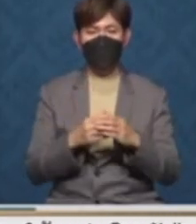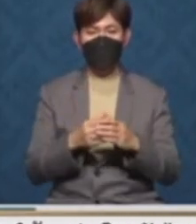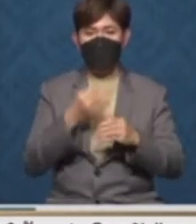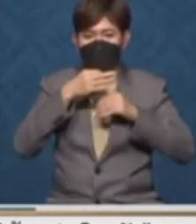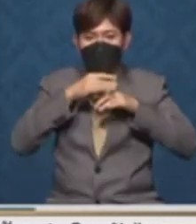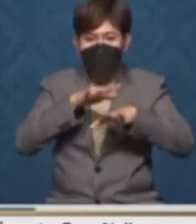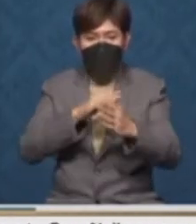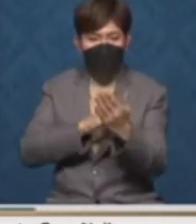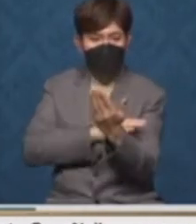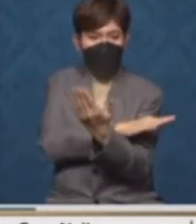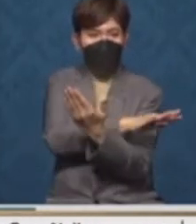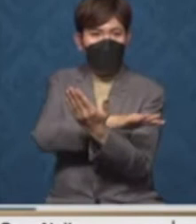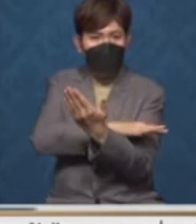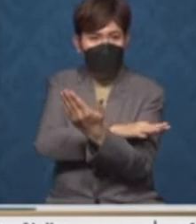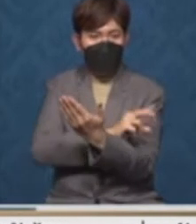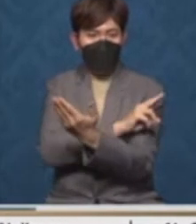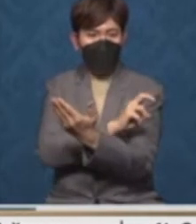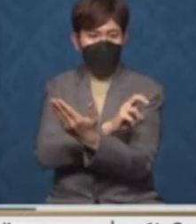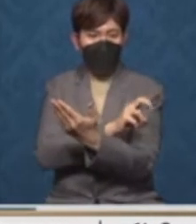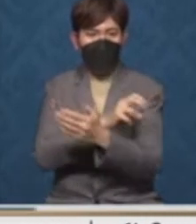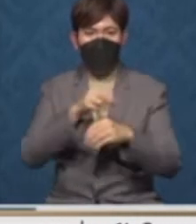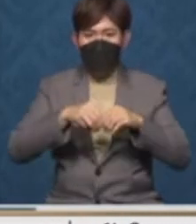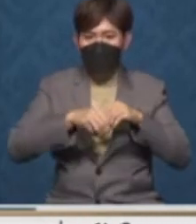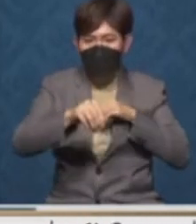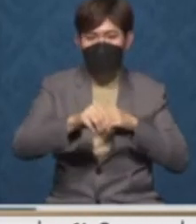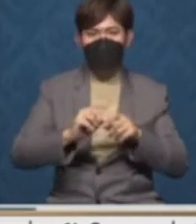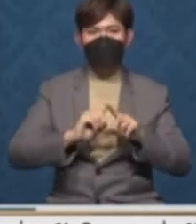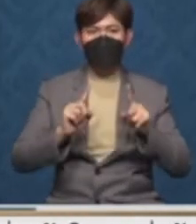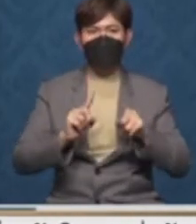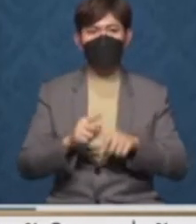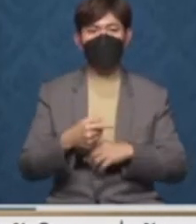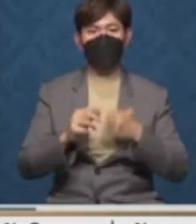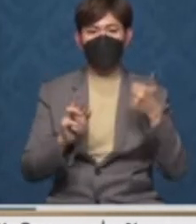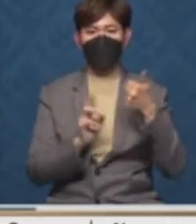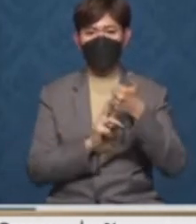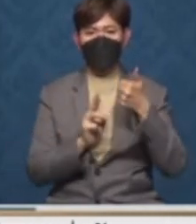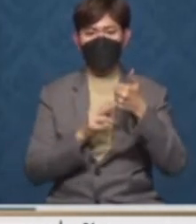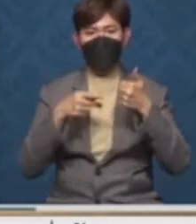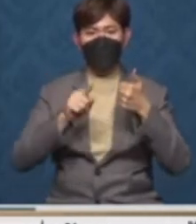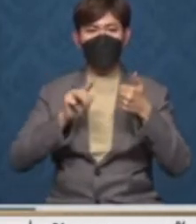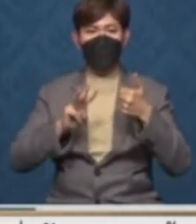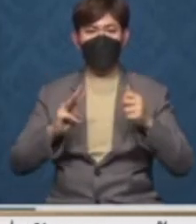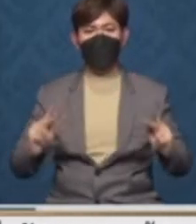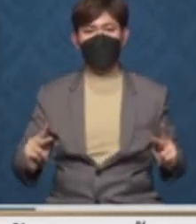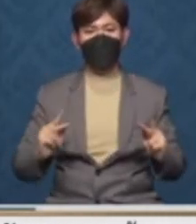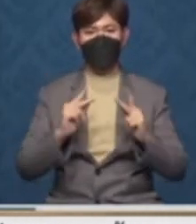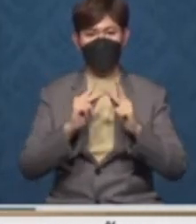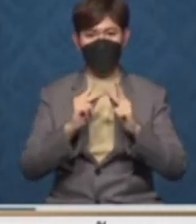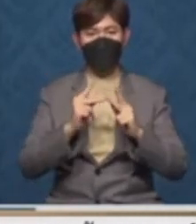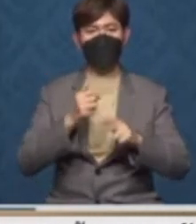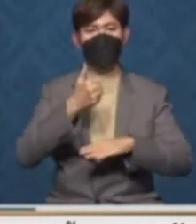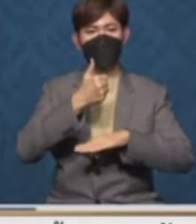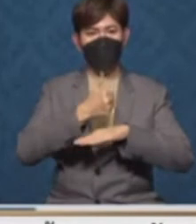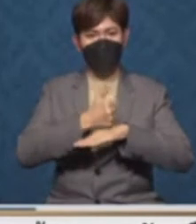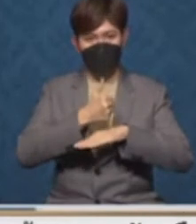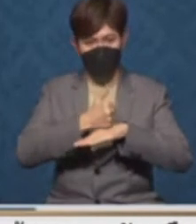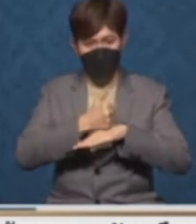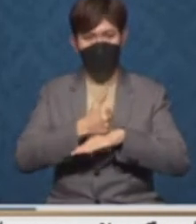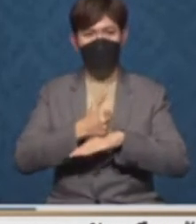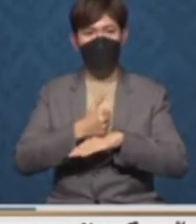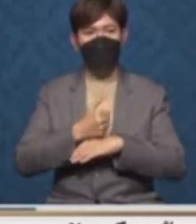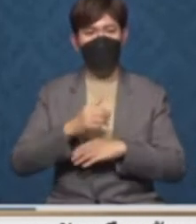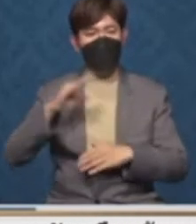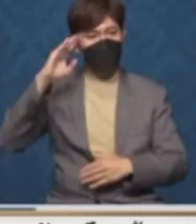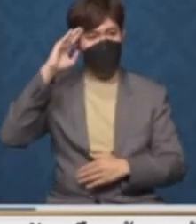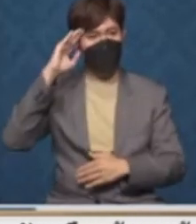ในระยะ200ไมล์ทะเลพลเอกประวิตรวงษ์สุวรรณรองนายกรัฐมนตรีและรัฐมนตรีว่าการกระทรวงกลาโหมกล่าวไว้เมื่อ25